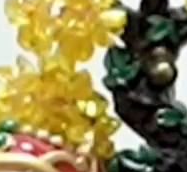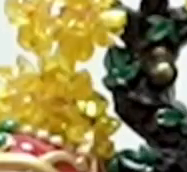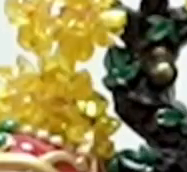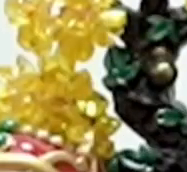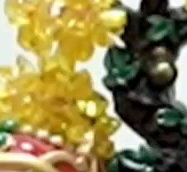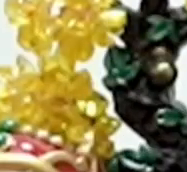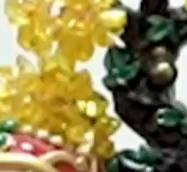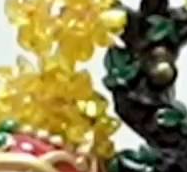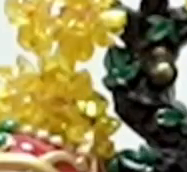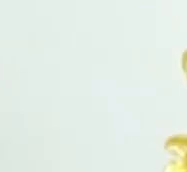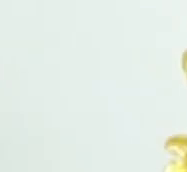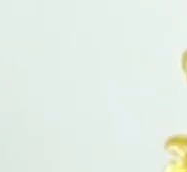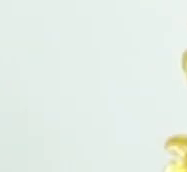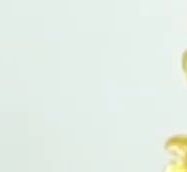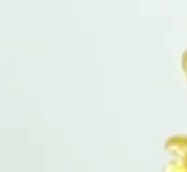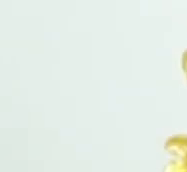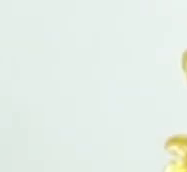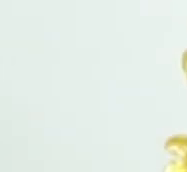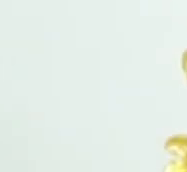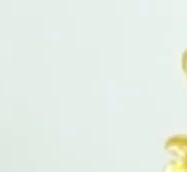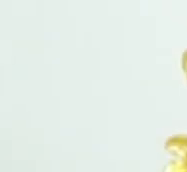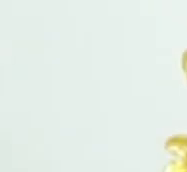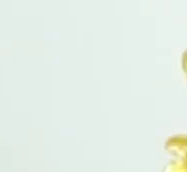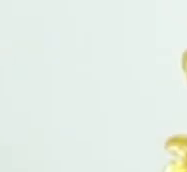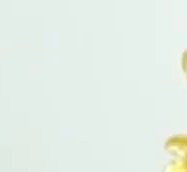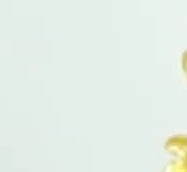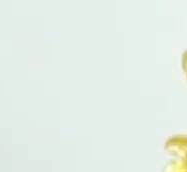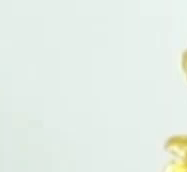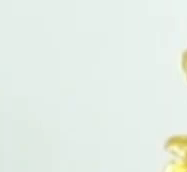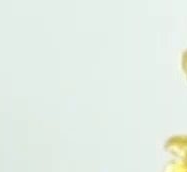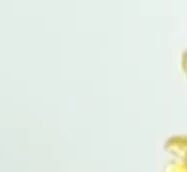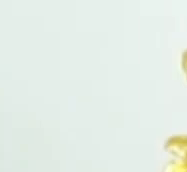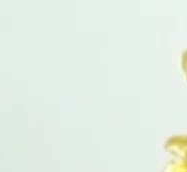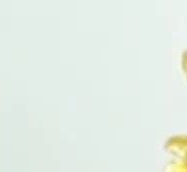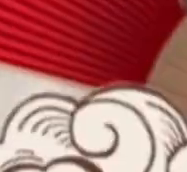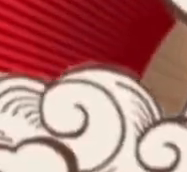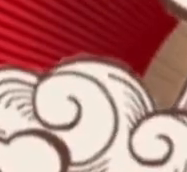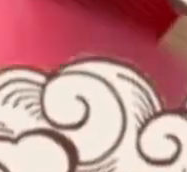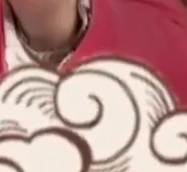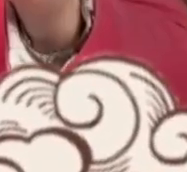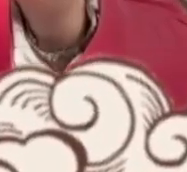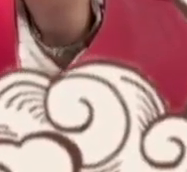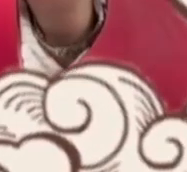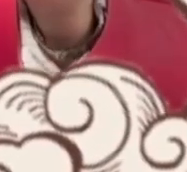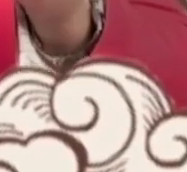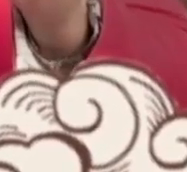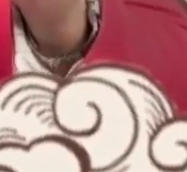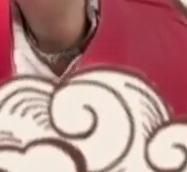lalay, ang inyong tagumpay. Kaya always be positive at i-claim ang mga swerte, mga ka-RSP.